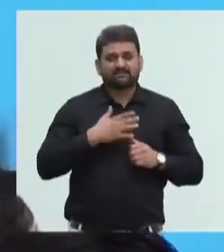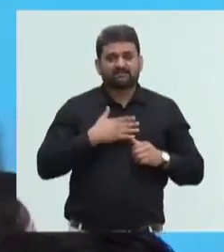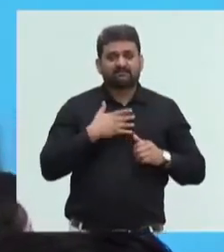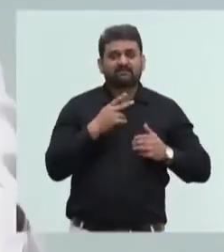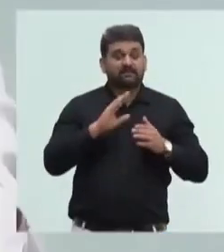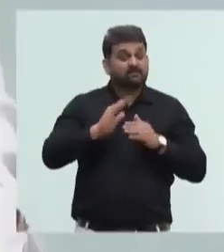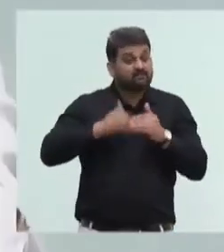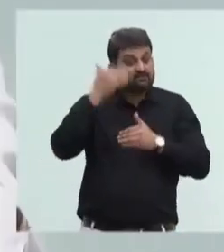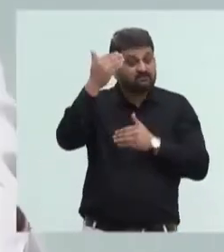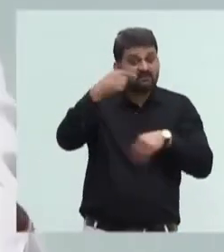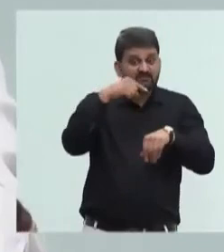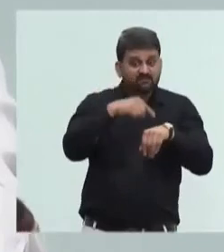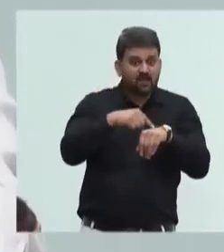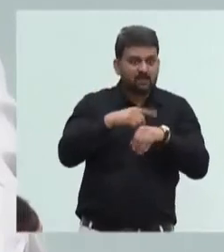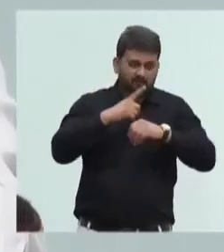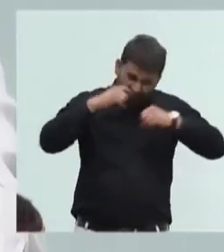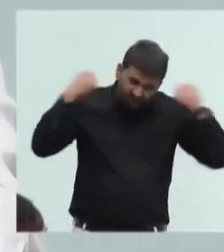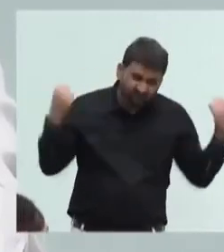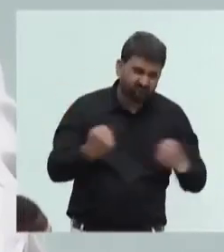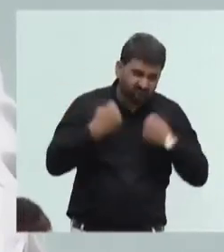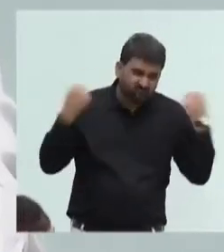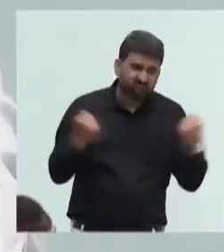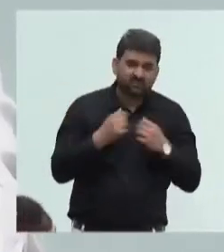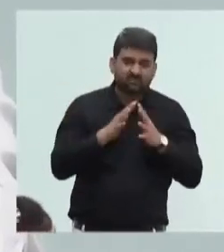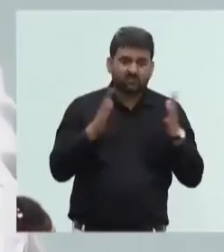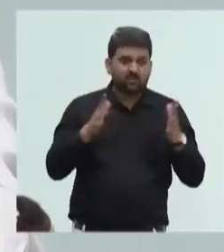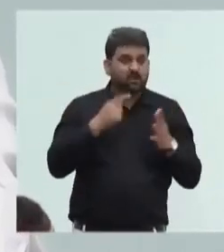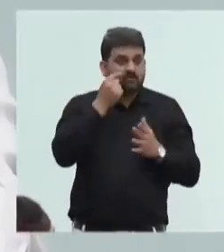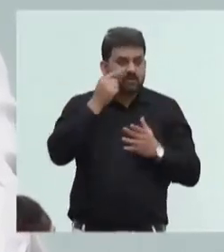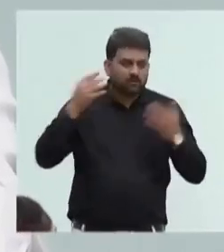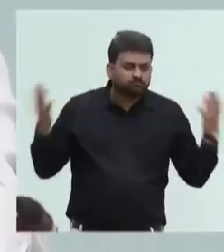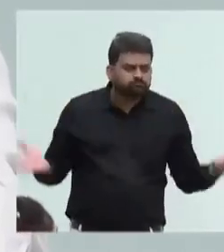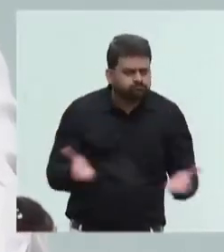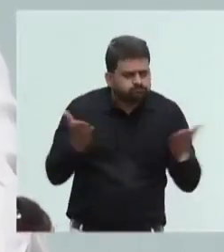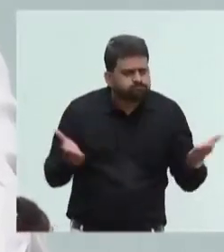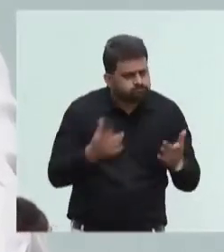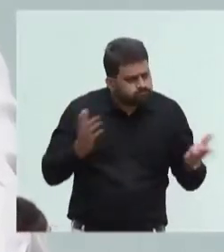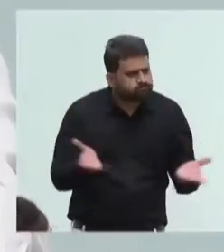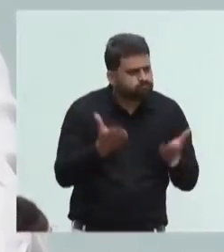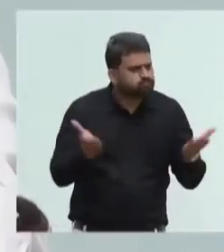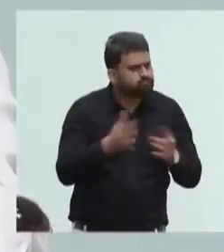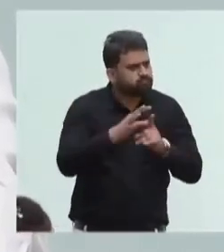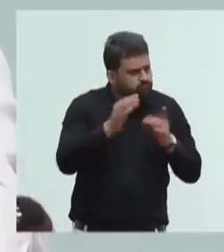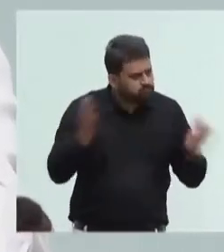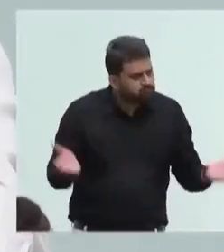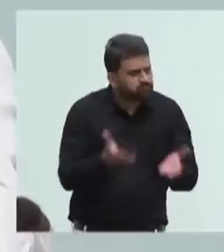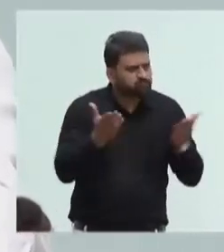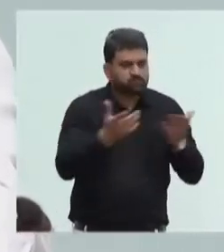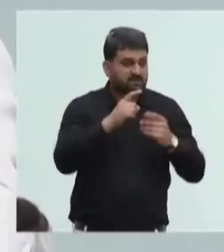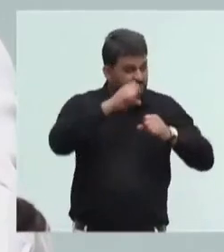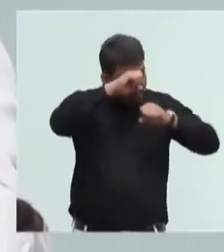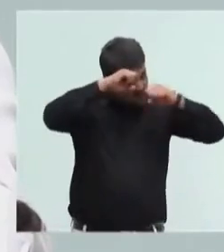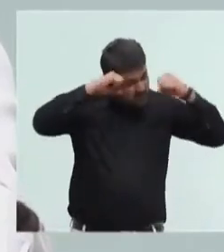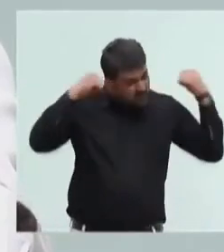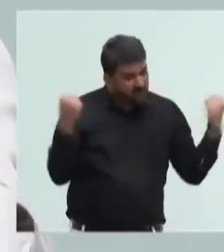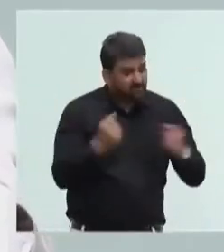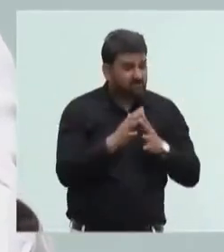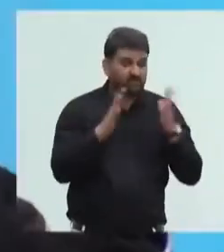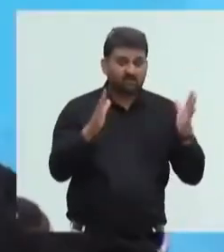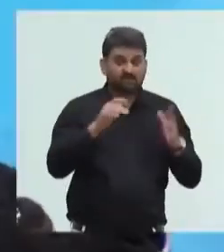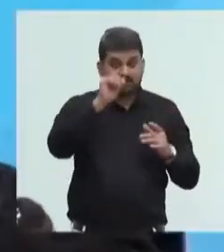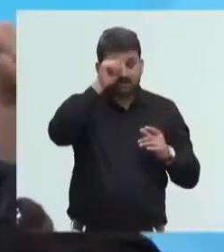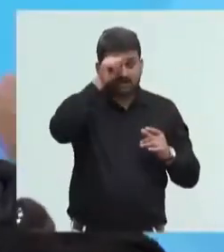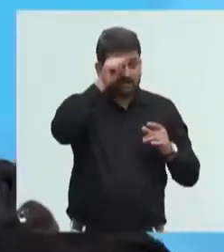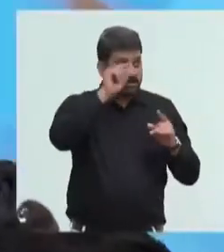है मुझे बहुत मेहनत करते हमें होते करते कॉम्प्लीट करते नच्चा मुझे बहुत हार्ड वर्क करते इंडिया